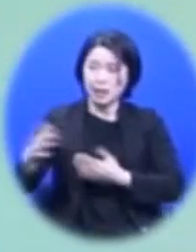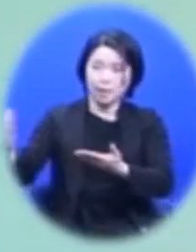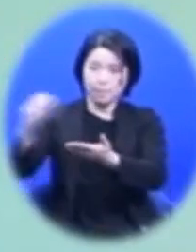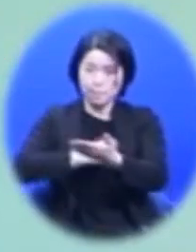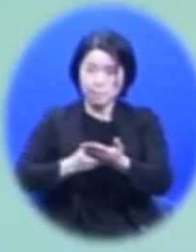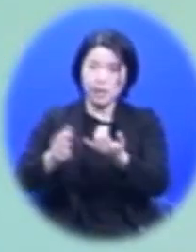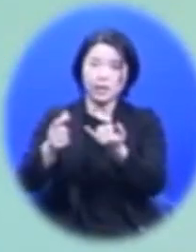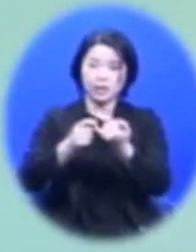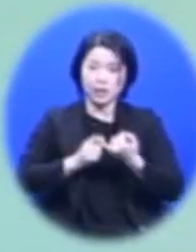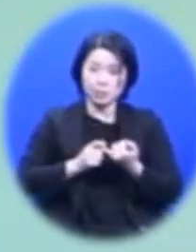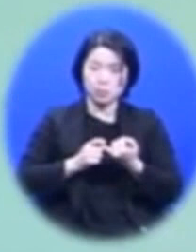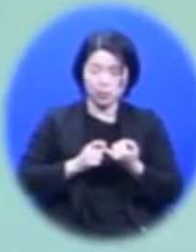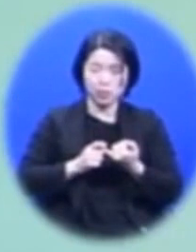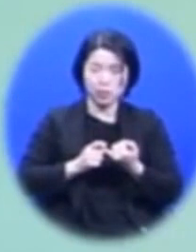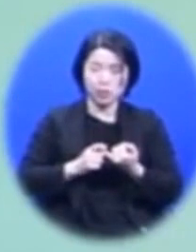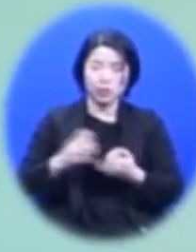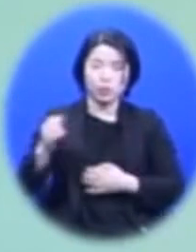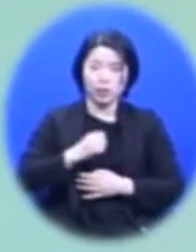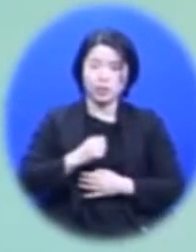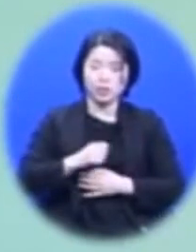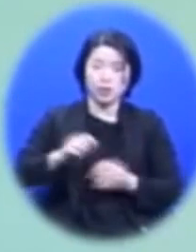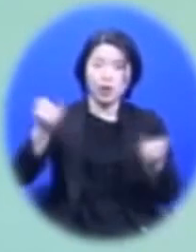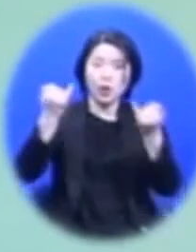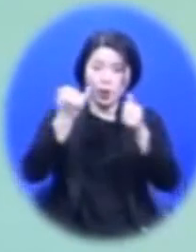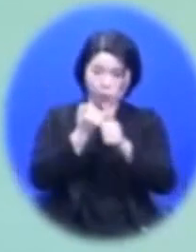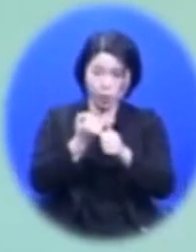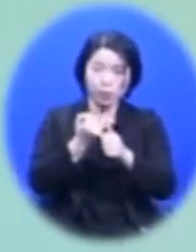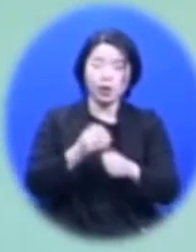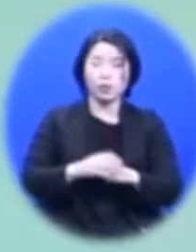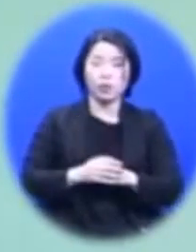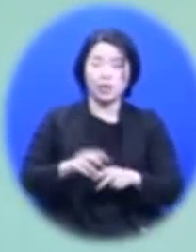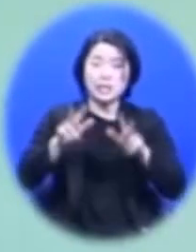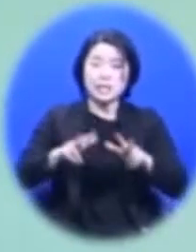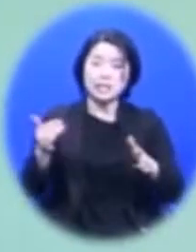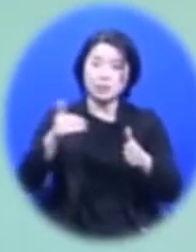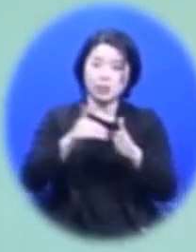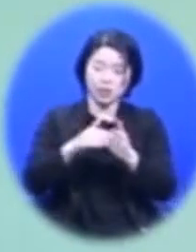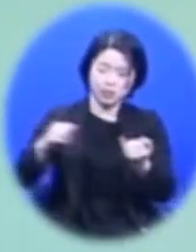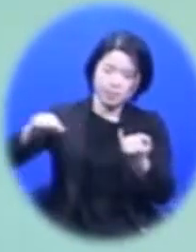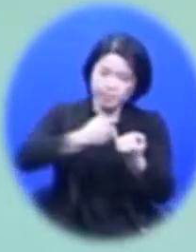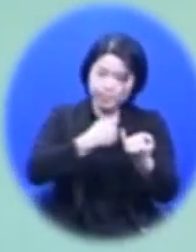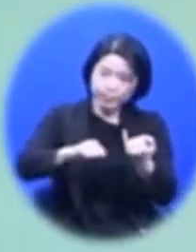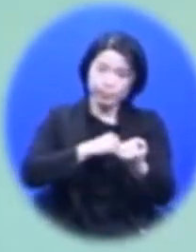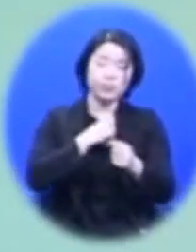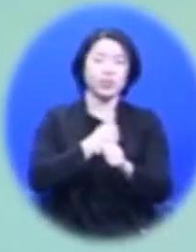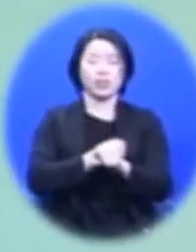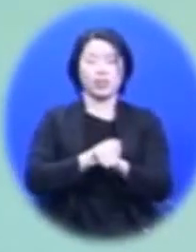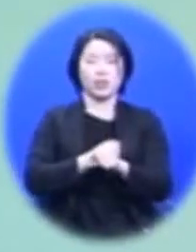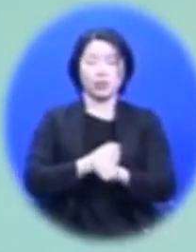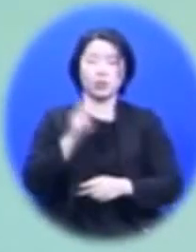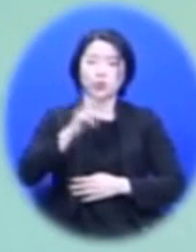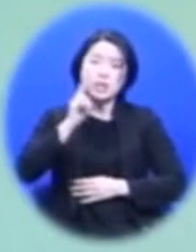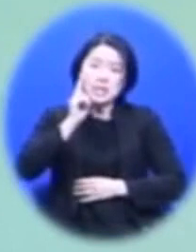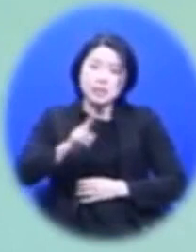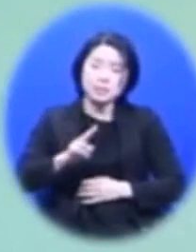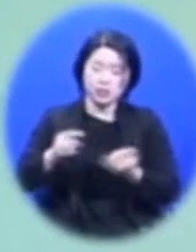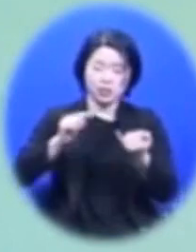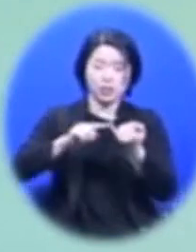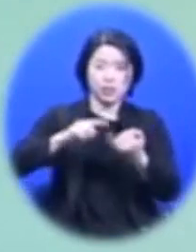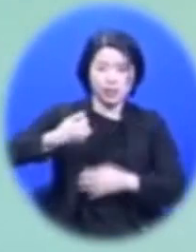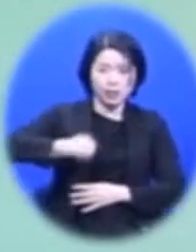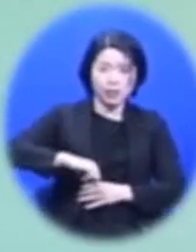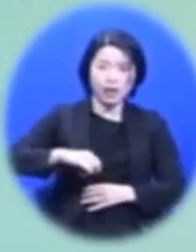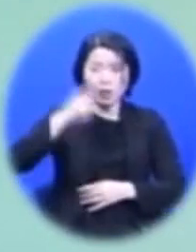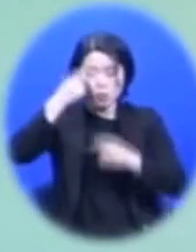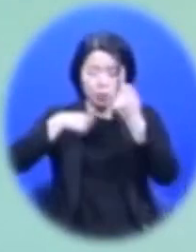빼앗다시피 뺏어서 그리고는 결혼하고 그리고 지금까지 폭행하고 심지어 딸아이가